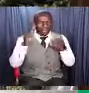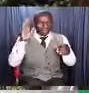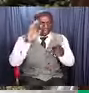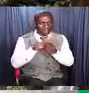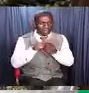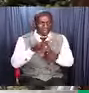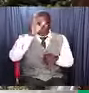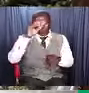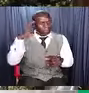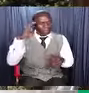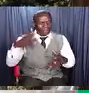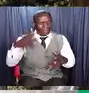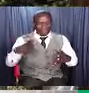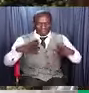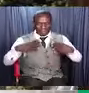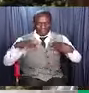Asante Mungu, tukushukuru.